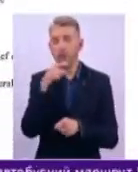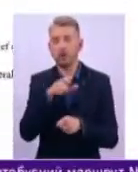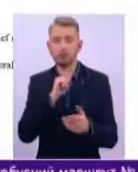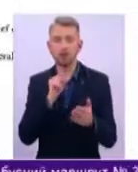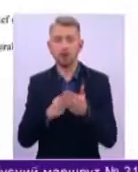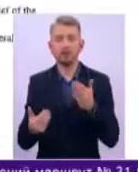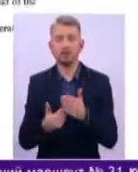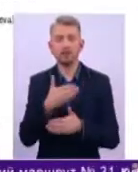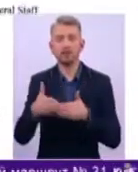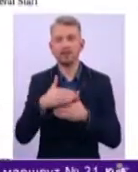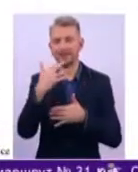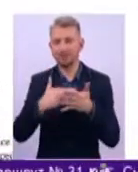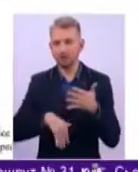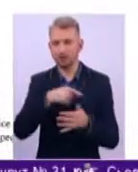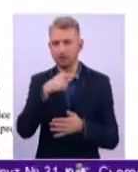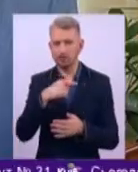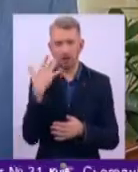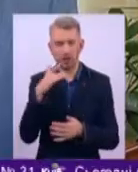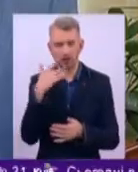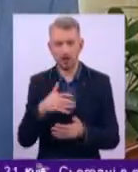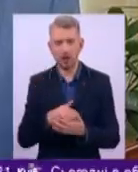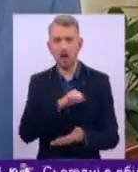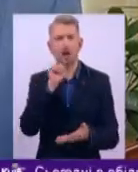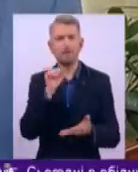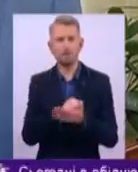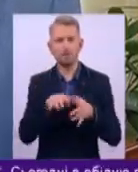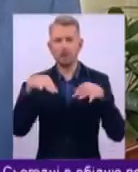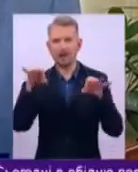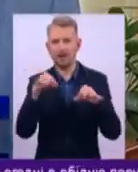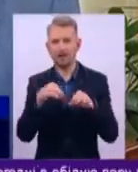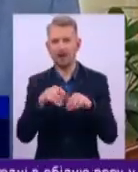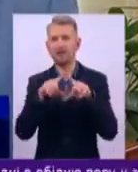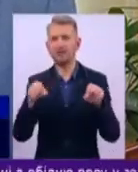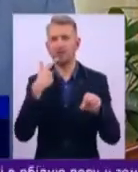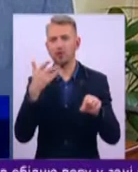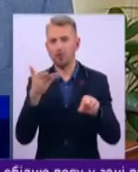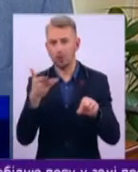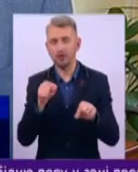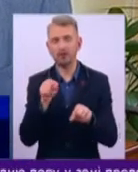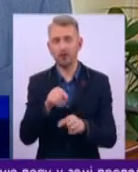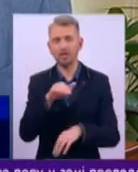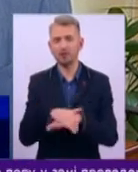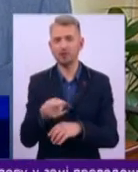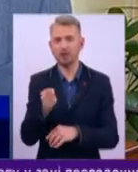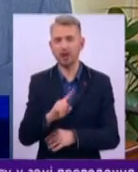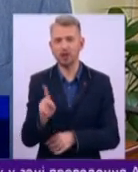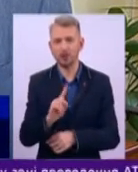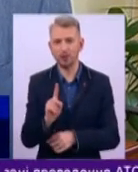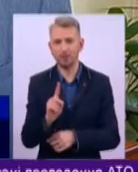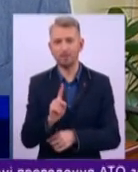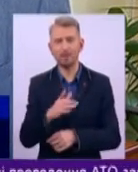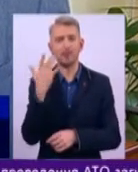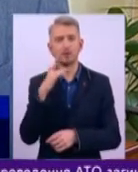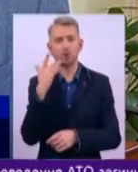нових санкційних списків Сполучених Штатів Америки. Публікація цієї так званої кремлівської доповіді, вона свідчить про те, що